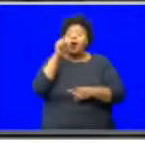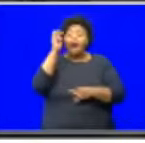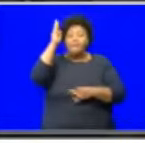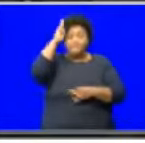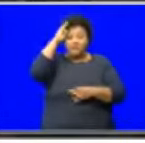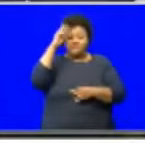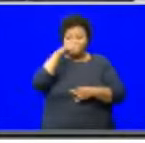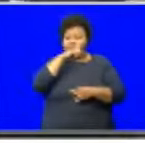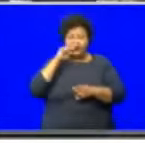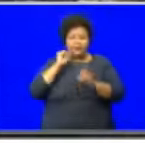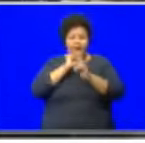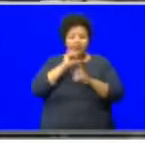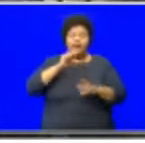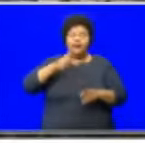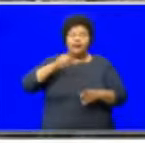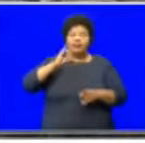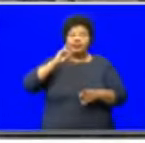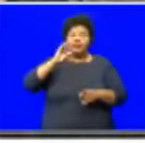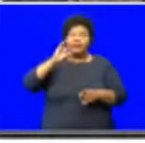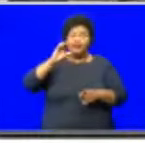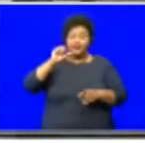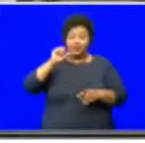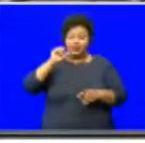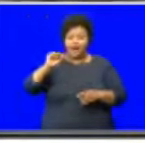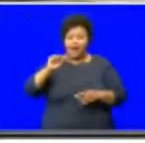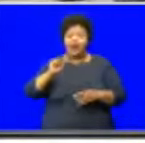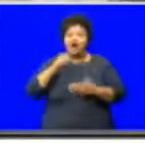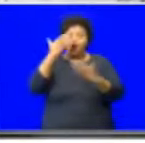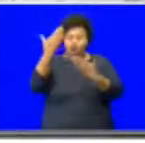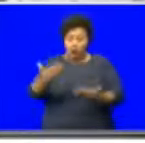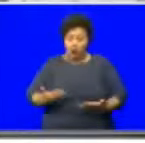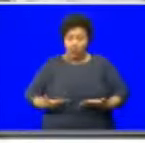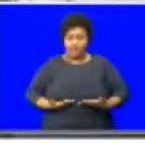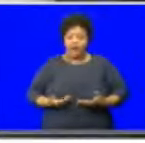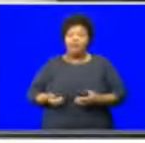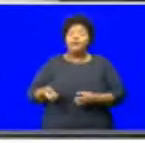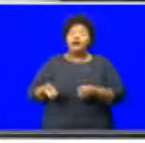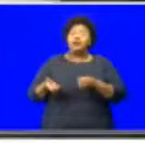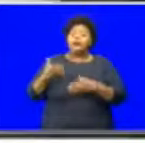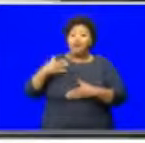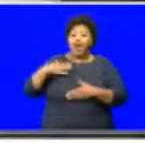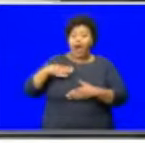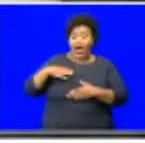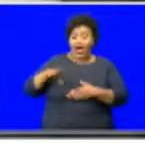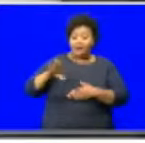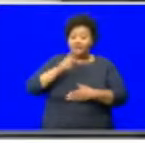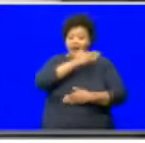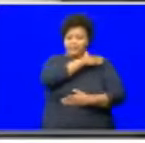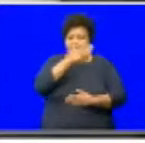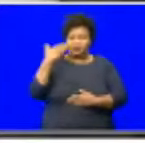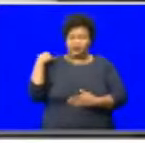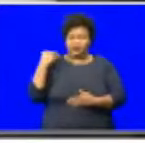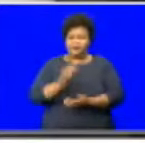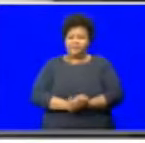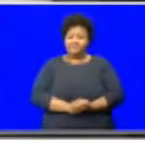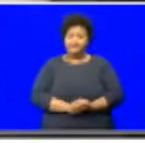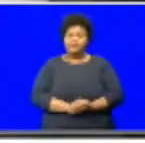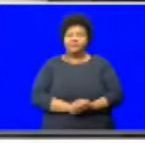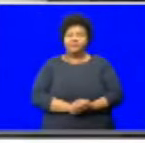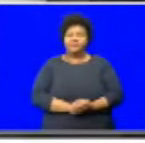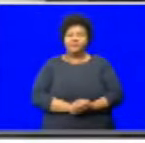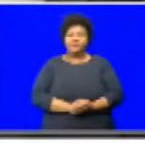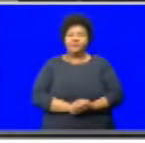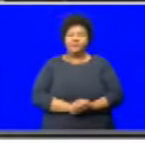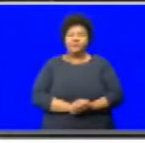Gcina kanye netindvuna tembuso tematiko lakhethekile kuhulumende welivele Eswatini. Lilanga lelitawuba likhulu sibili kulokuba